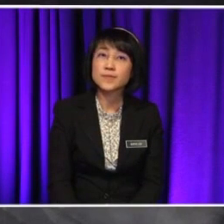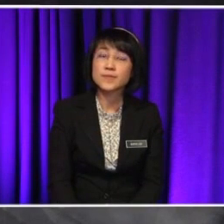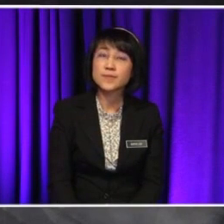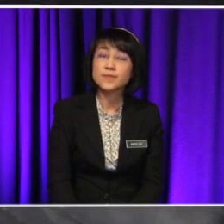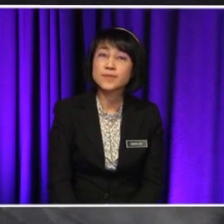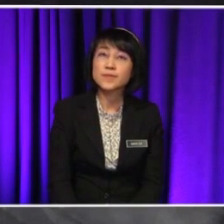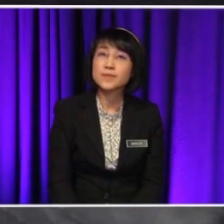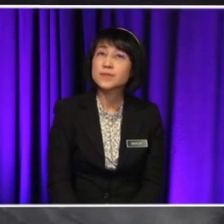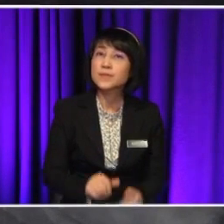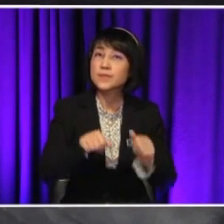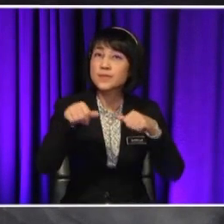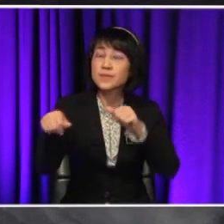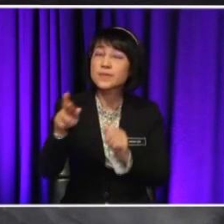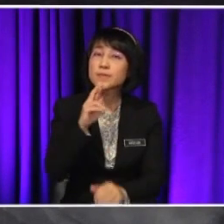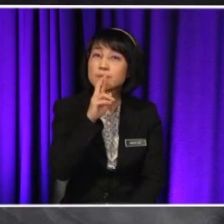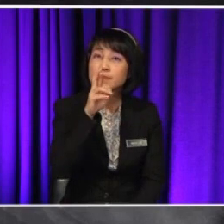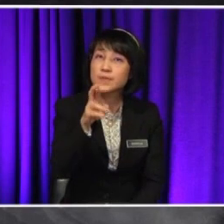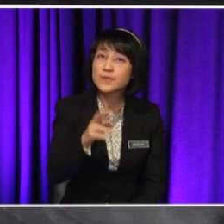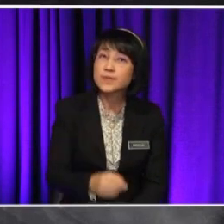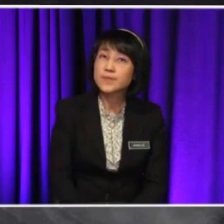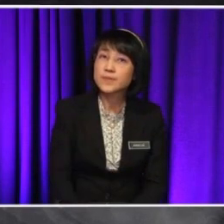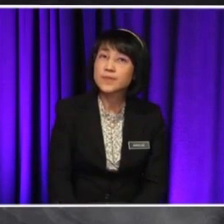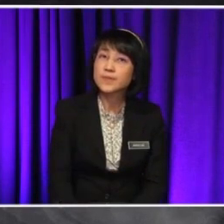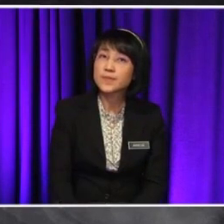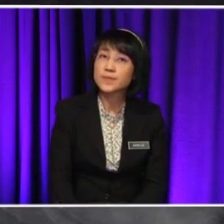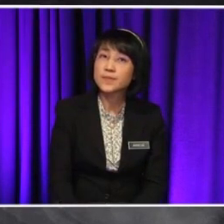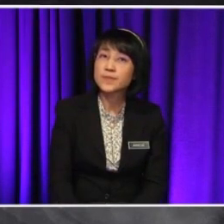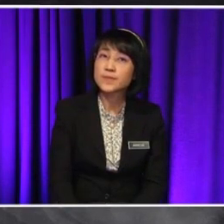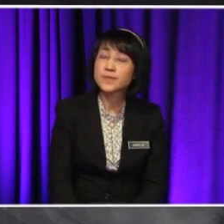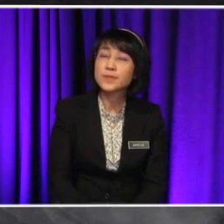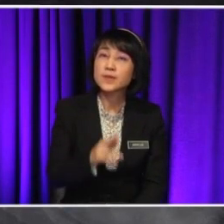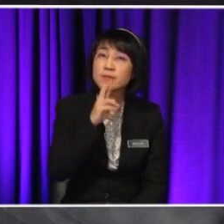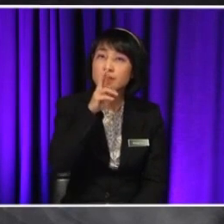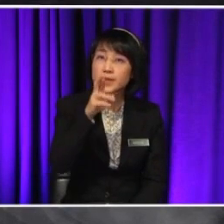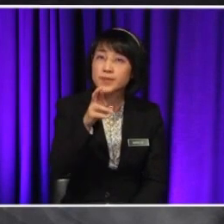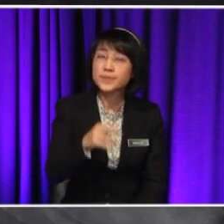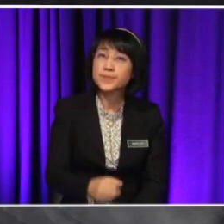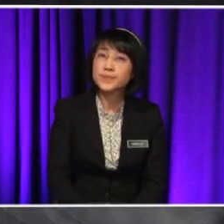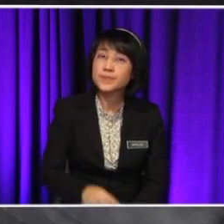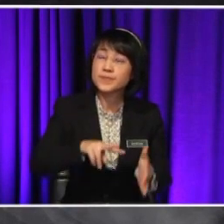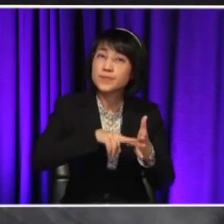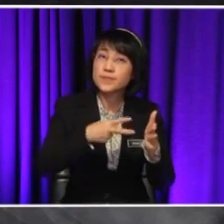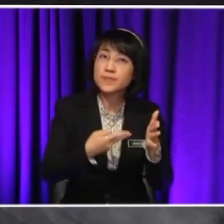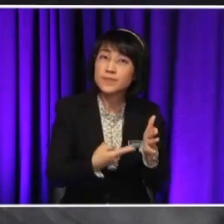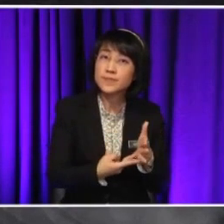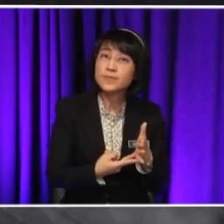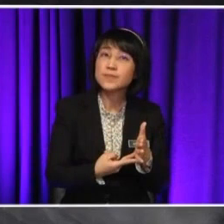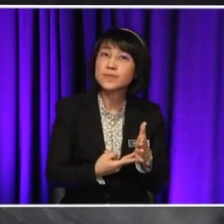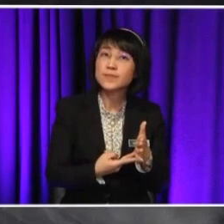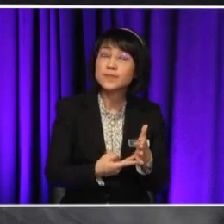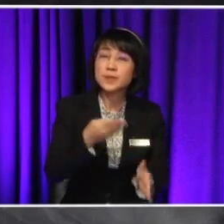realisma. Bila kita sebut realisma, maksudnya dia apa? Perkataan asal dia adalah real. Real ni maksudnya apa? Sebenar. Hal